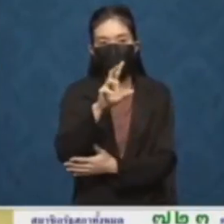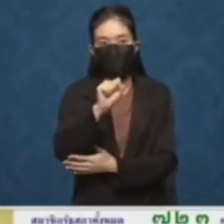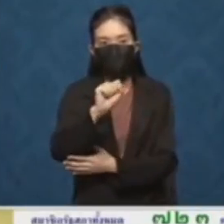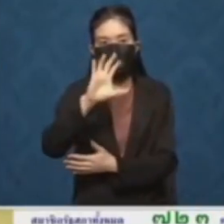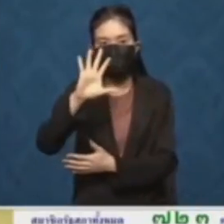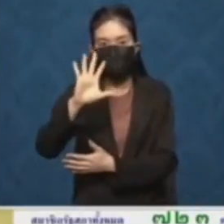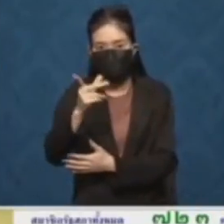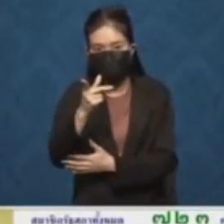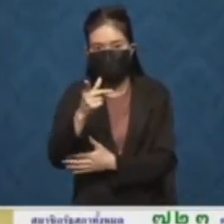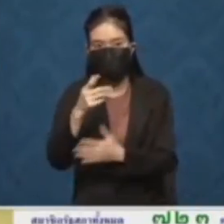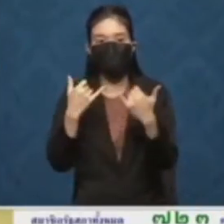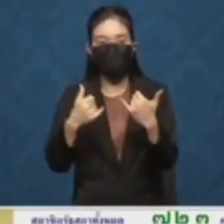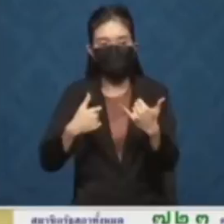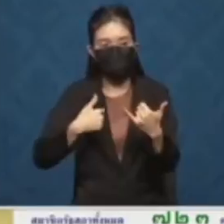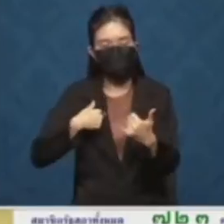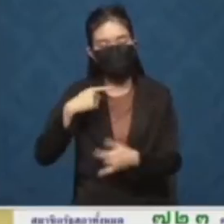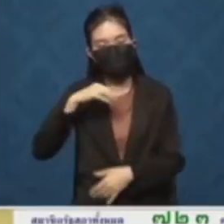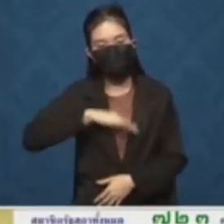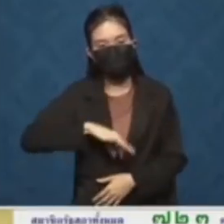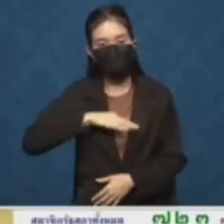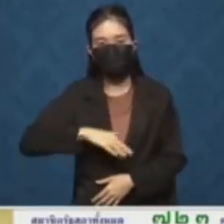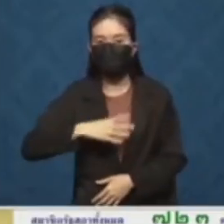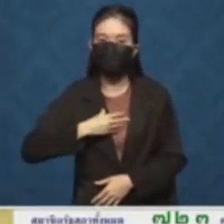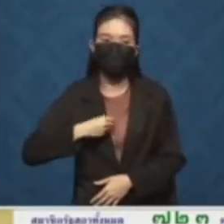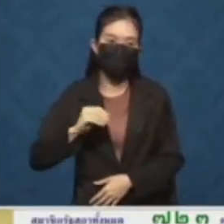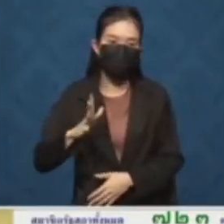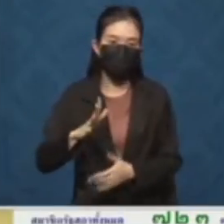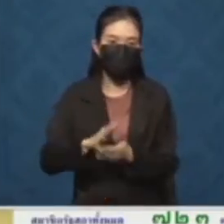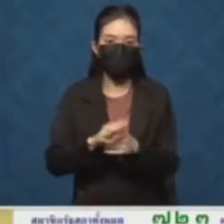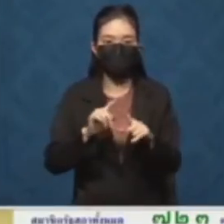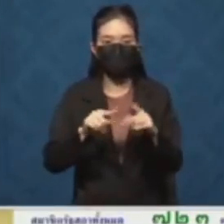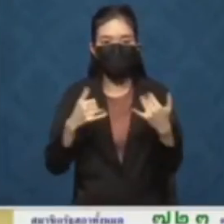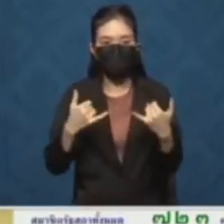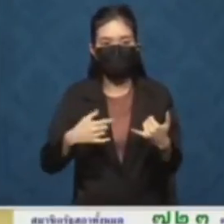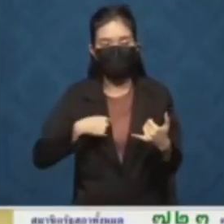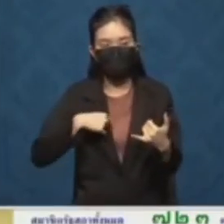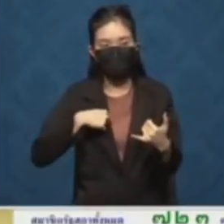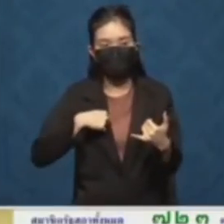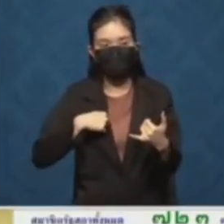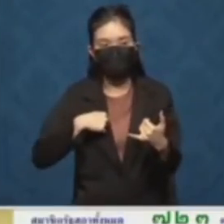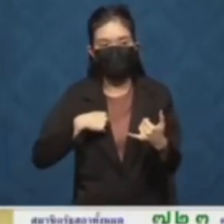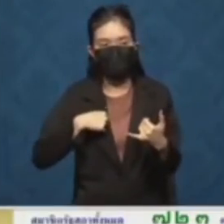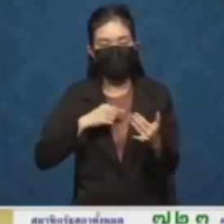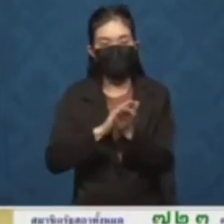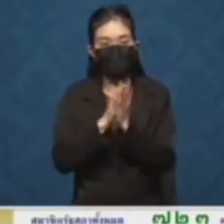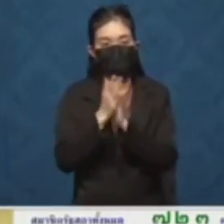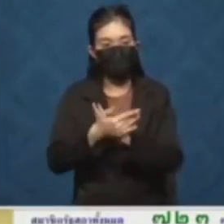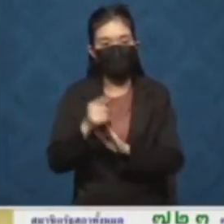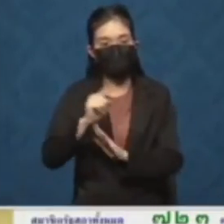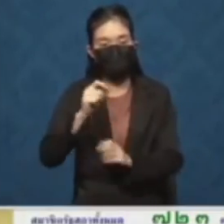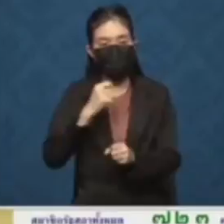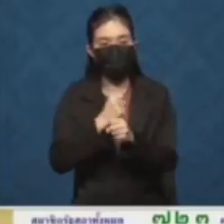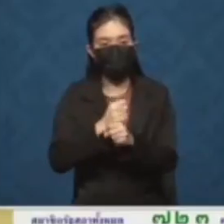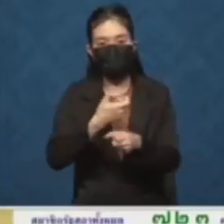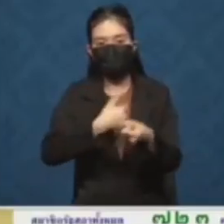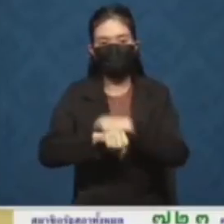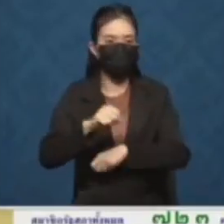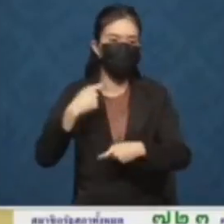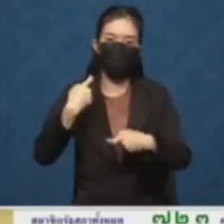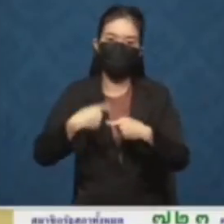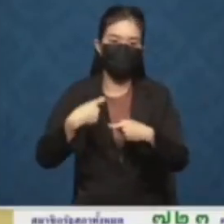สุท้ายแล้วันนอกจากไมมคามชอบทำยไมสามารถนำไป ยัการที่รอได้มาว